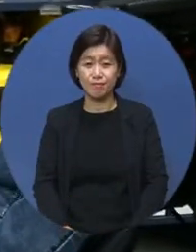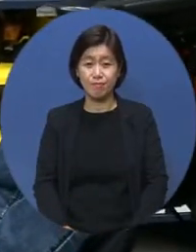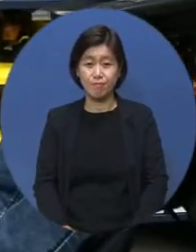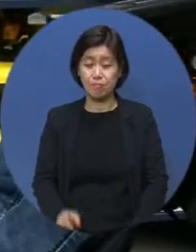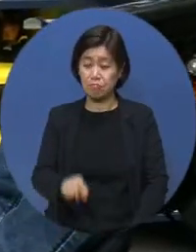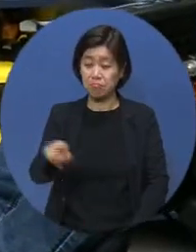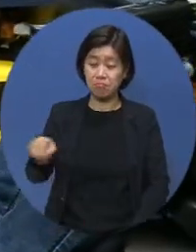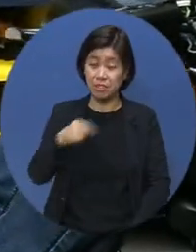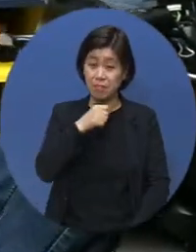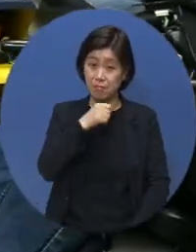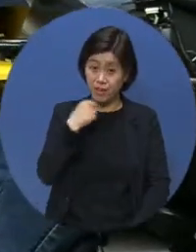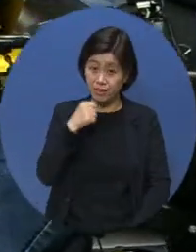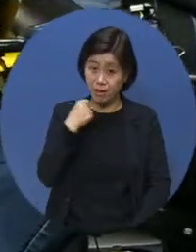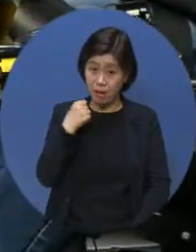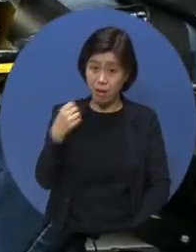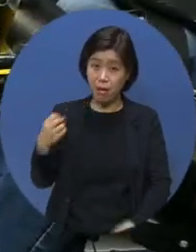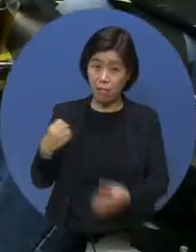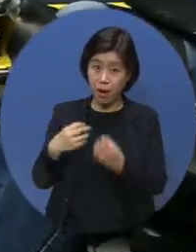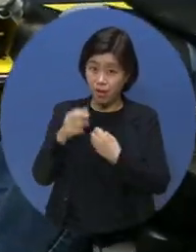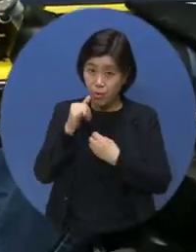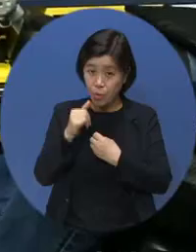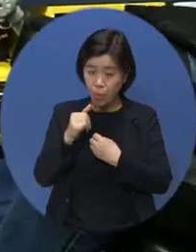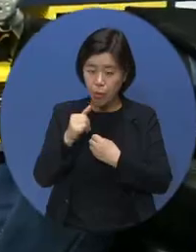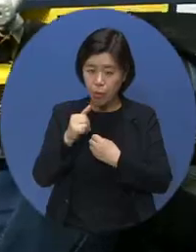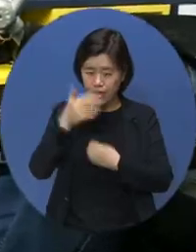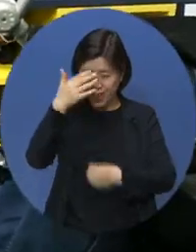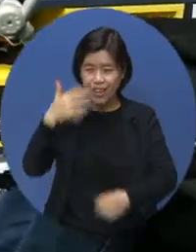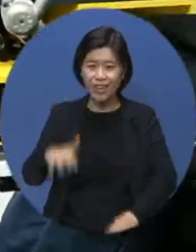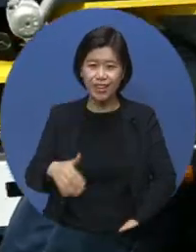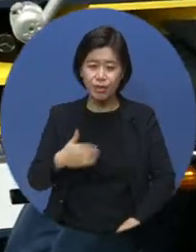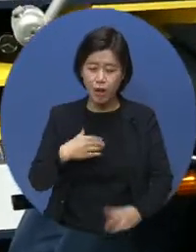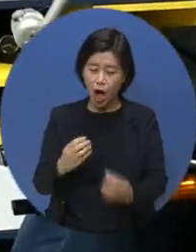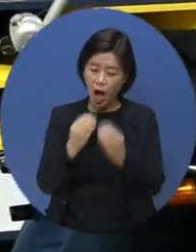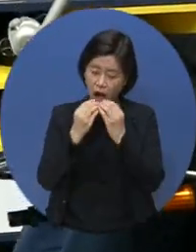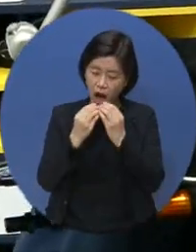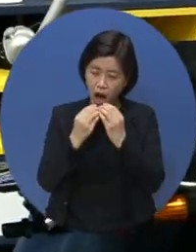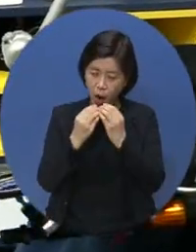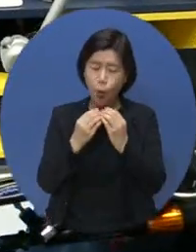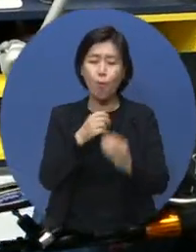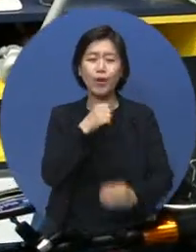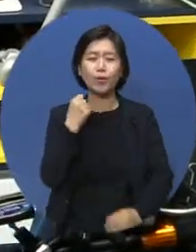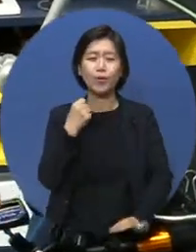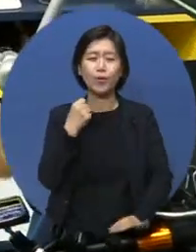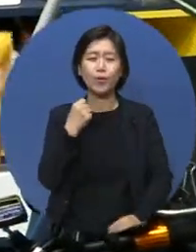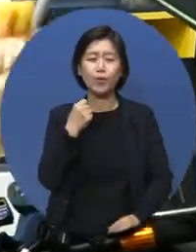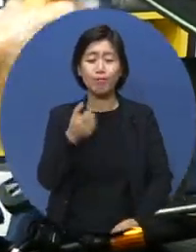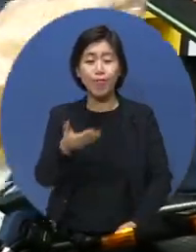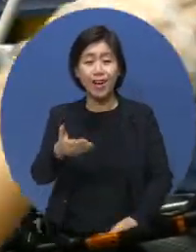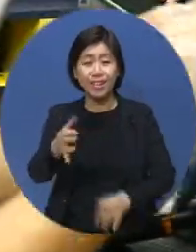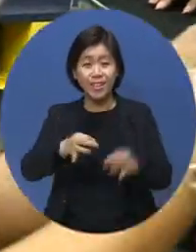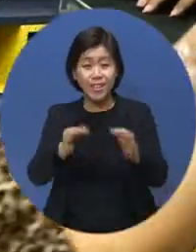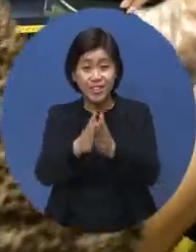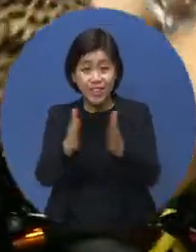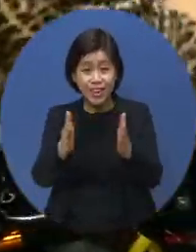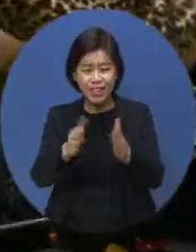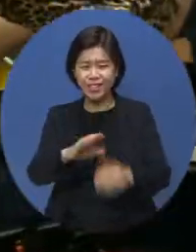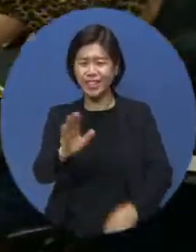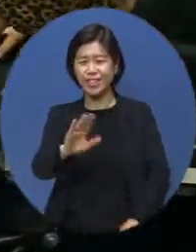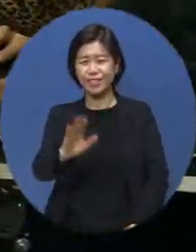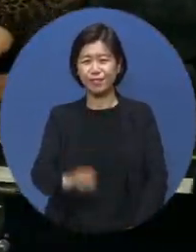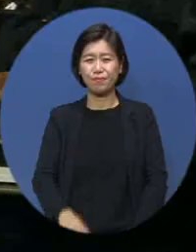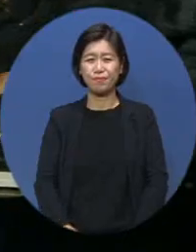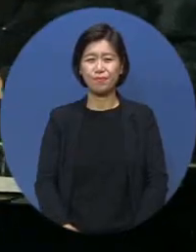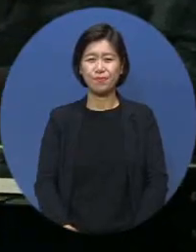맛이 자에게도 맛있겠죠 안나던 내가 뭐 같으나 시킬 것이지 그 장소 하실 생각 아 가게는